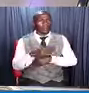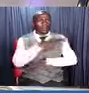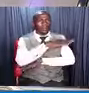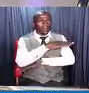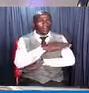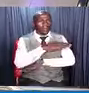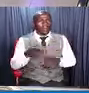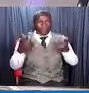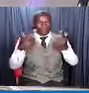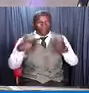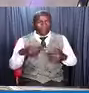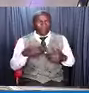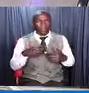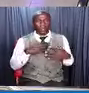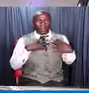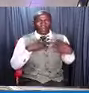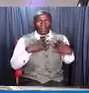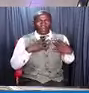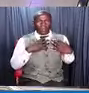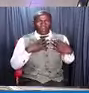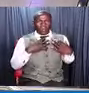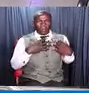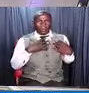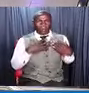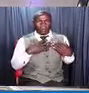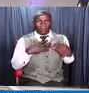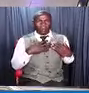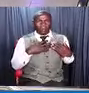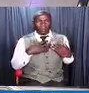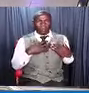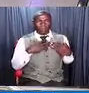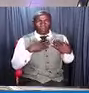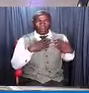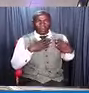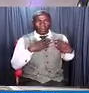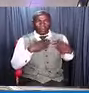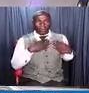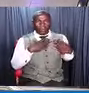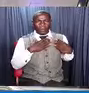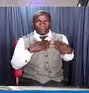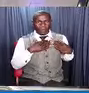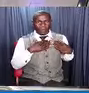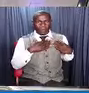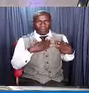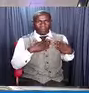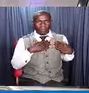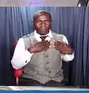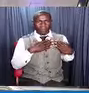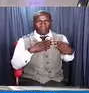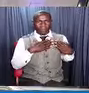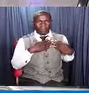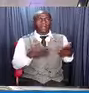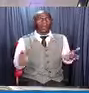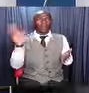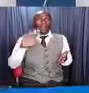ikafika. Then evening came. Kifua ni kizito. And the basi ikawa ndio inafuliza sasa. So it was now going on. Nikaja